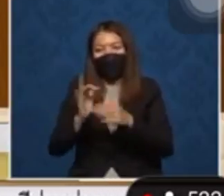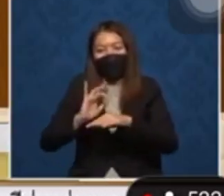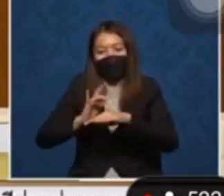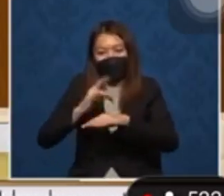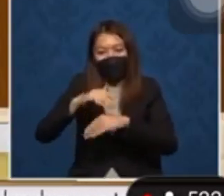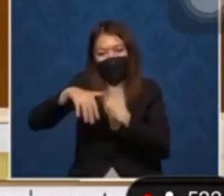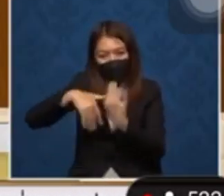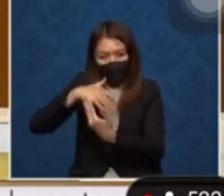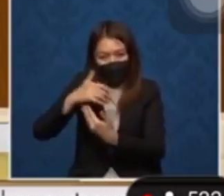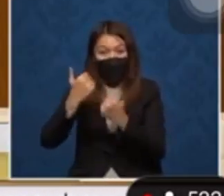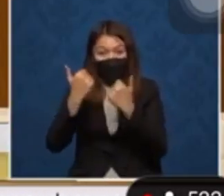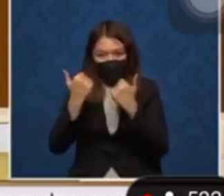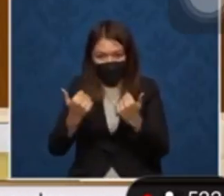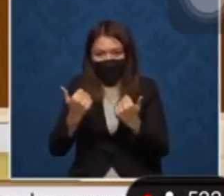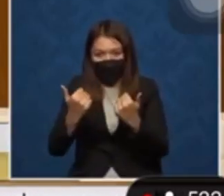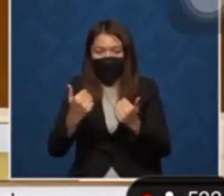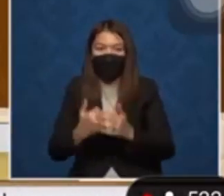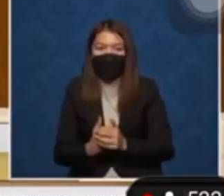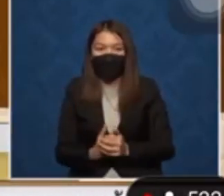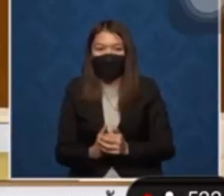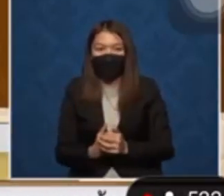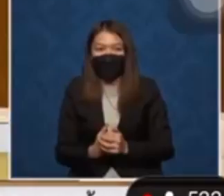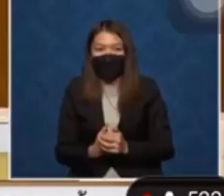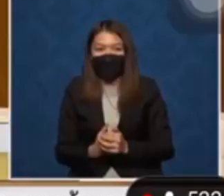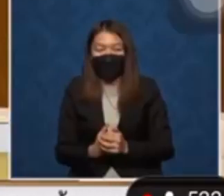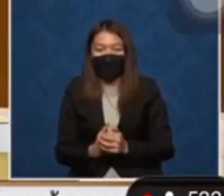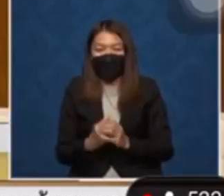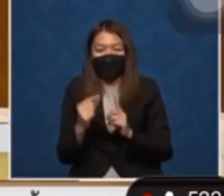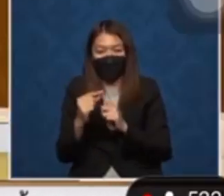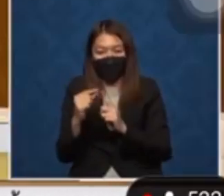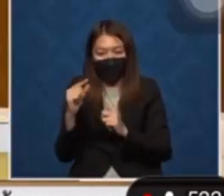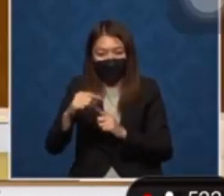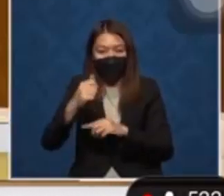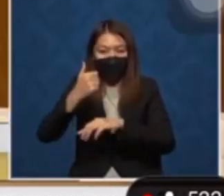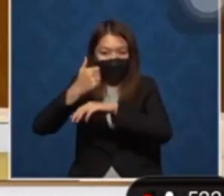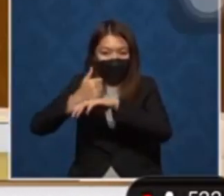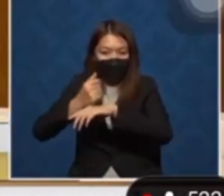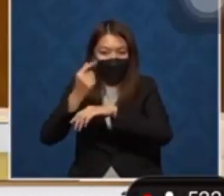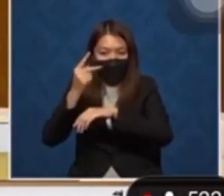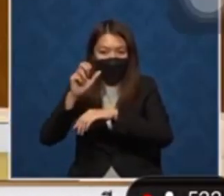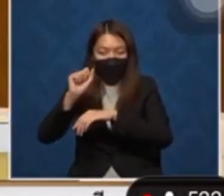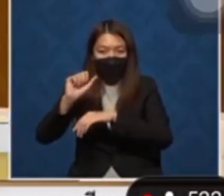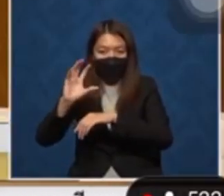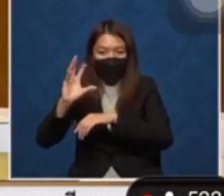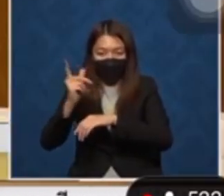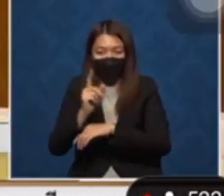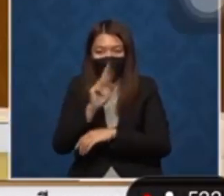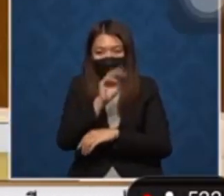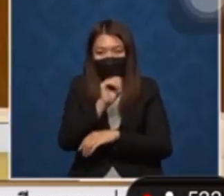จจุบันแล้วด้วยหลังจากนั้นยังมีคำสั่งหัวหน้าคสช.ที่